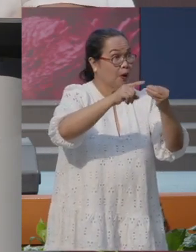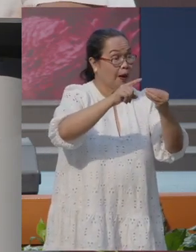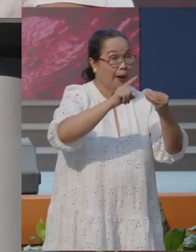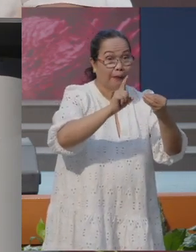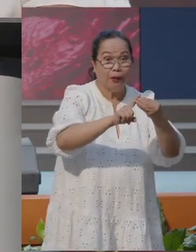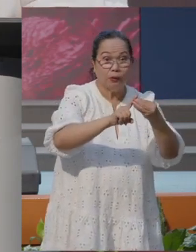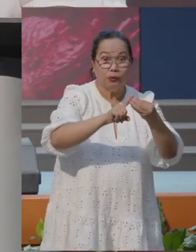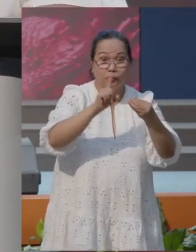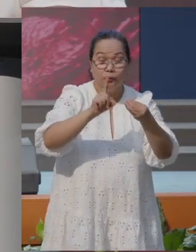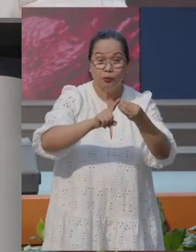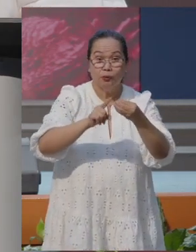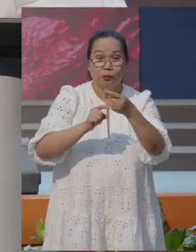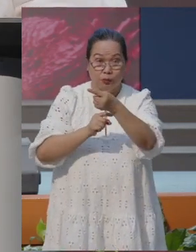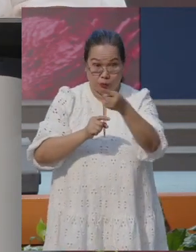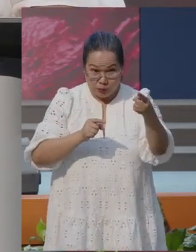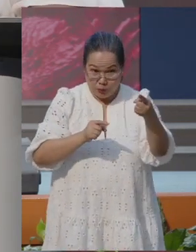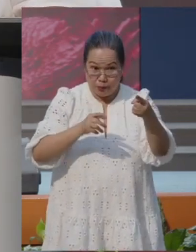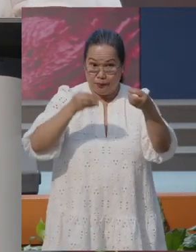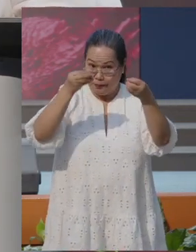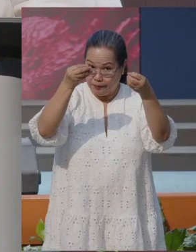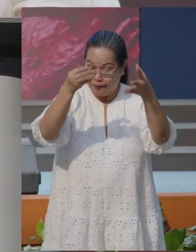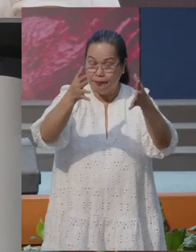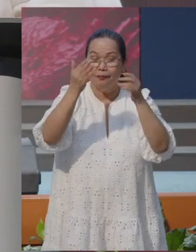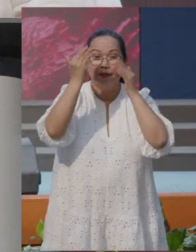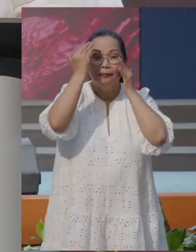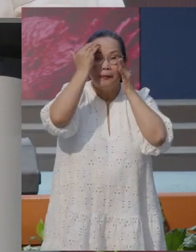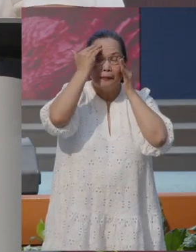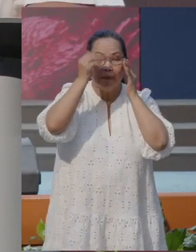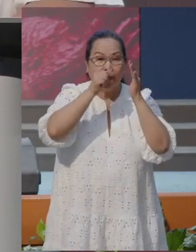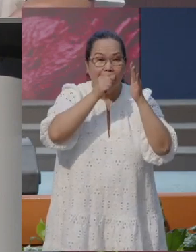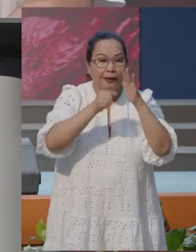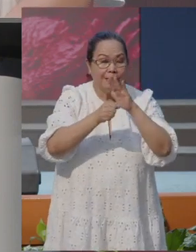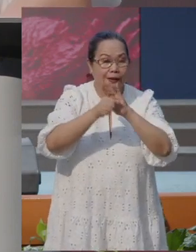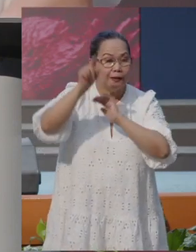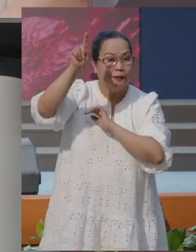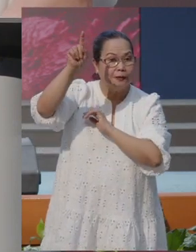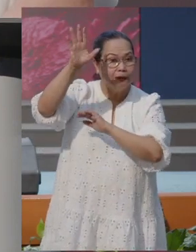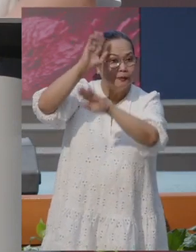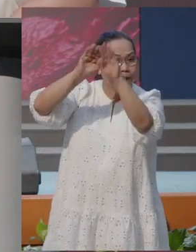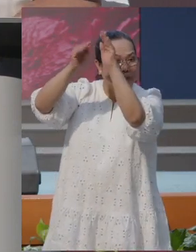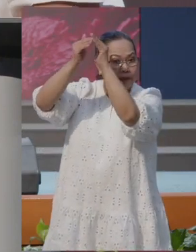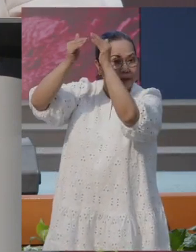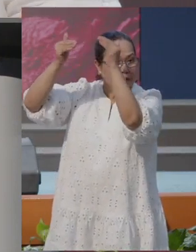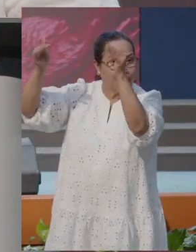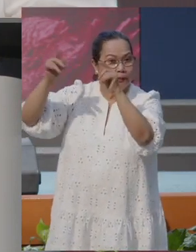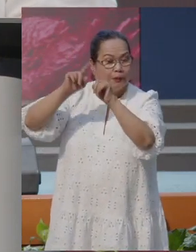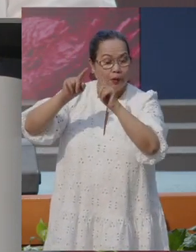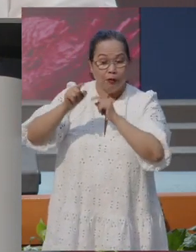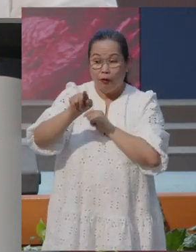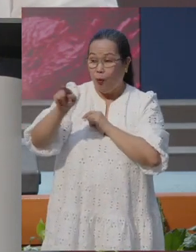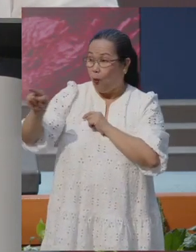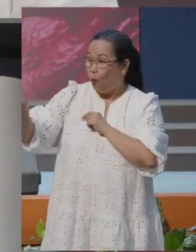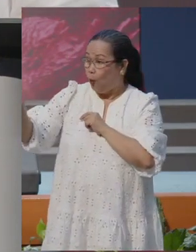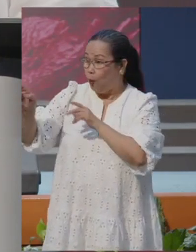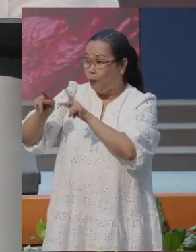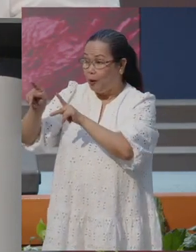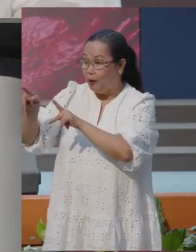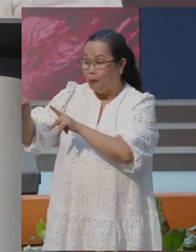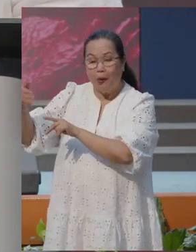Sabi niya, "To you it has been given to know the secrets of the kingdom of heaven, but to them